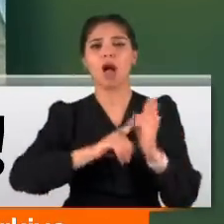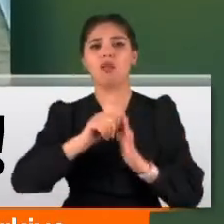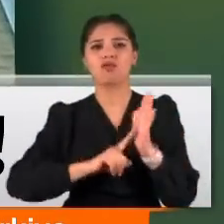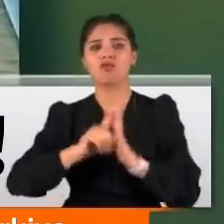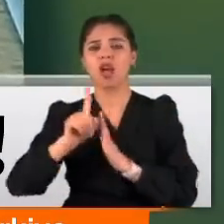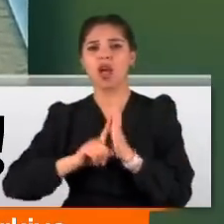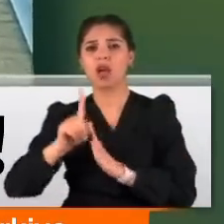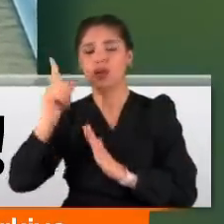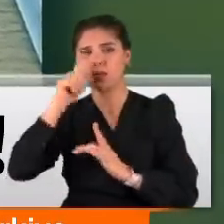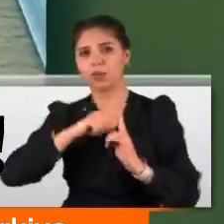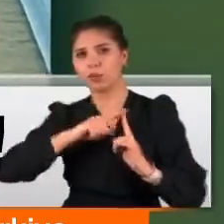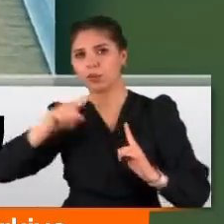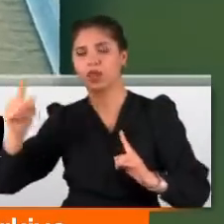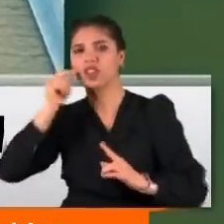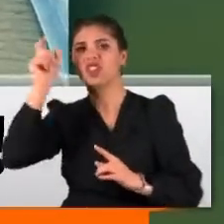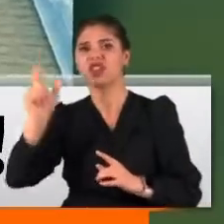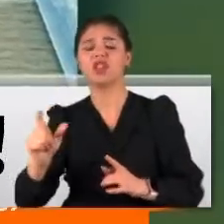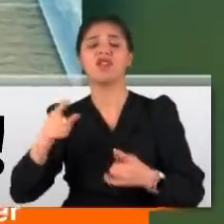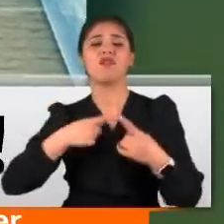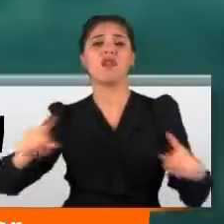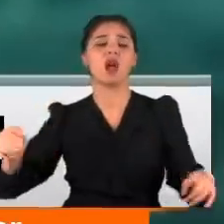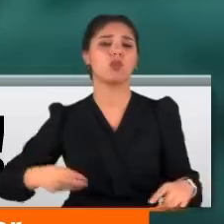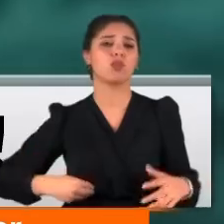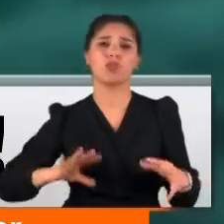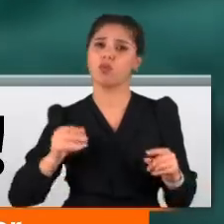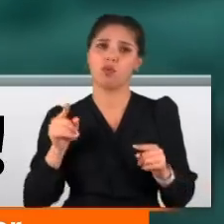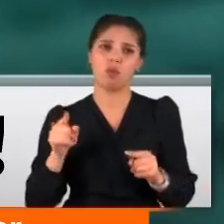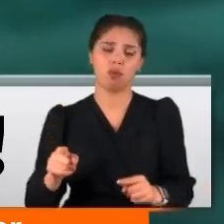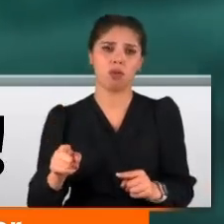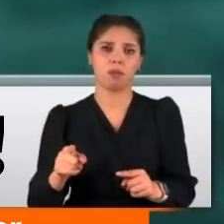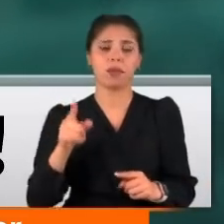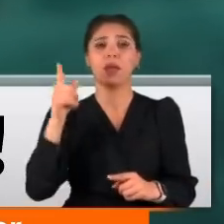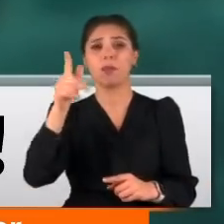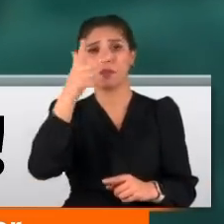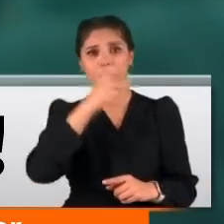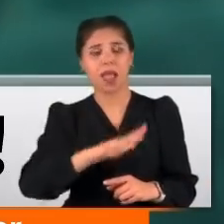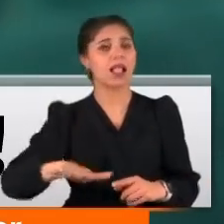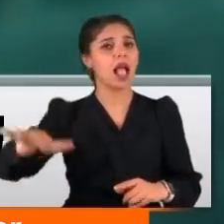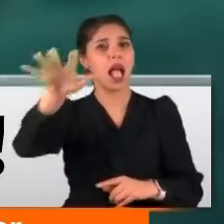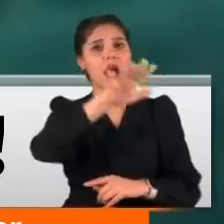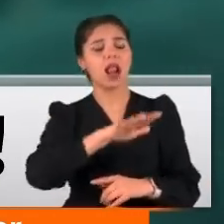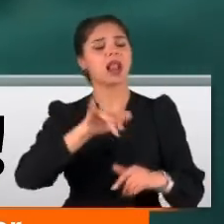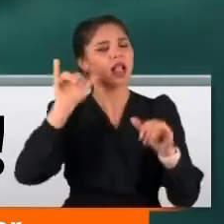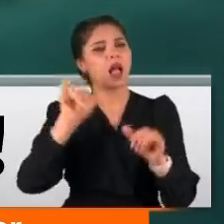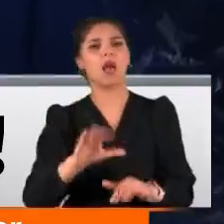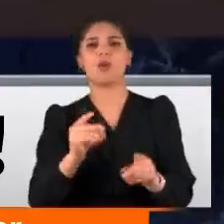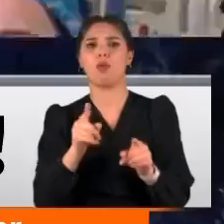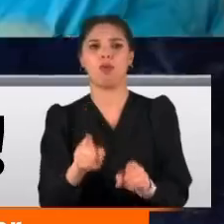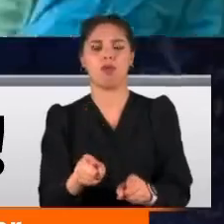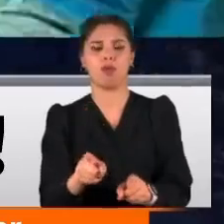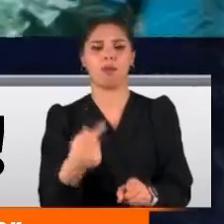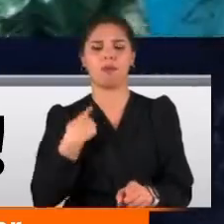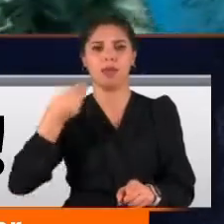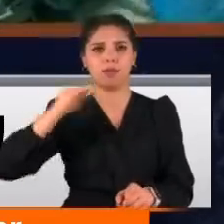algısı süreç içinde bireyi farklı suçlara itebiliyor. Yani aslında benzer durum herkesin başına gelebilir. Çünkü